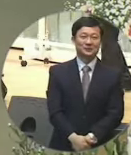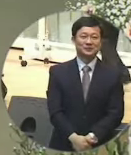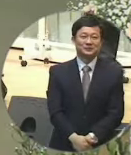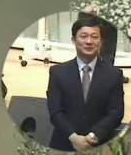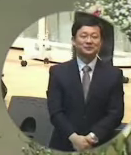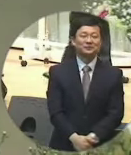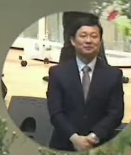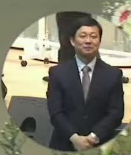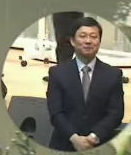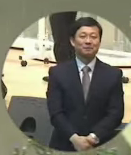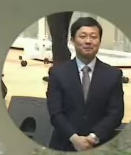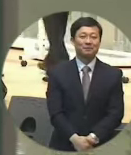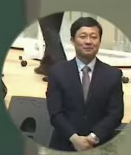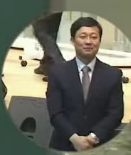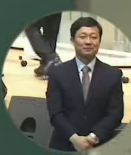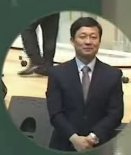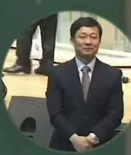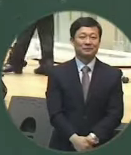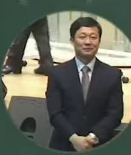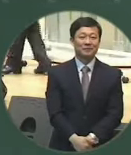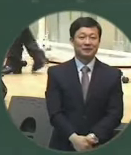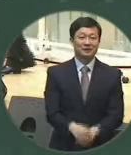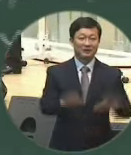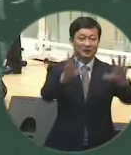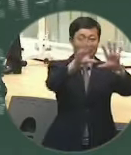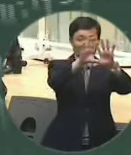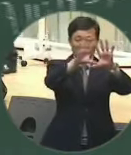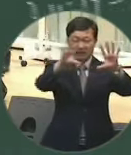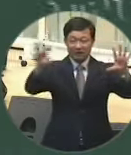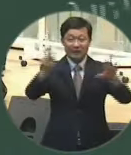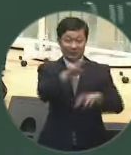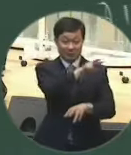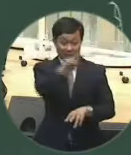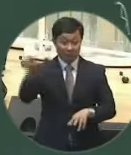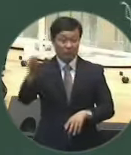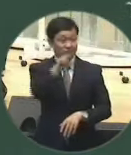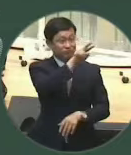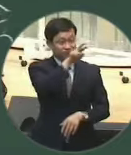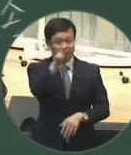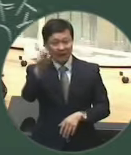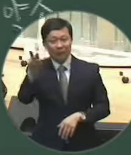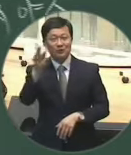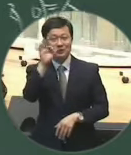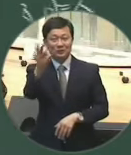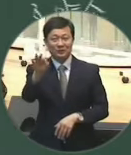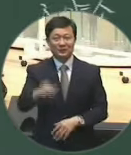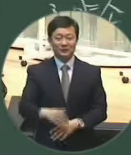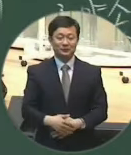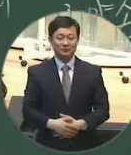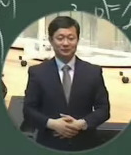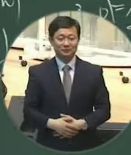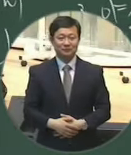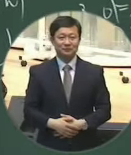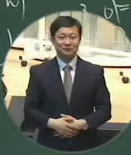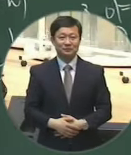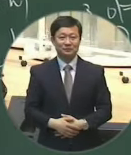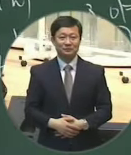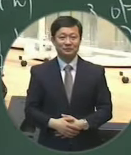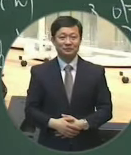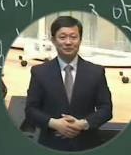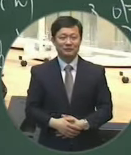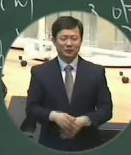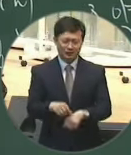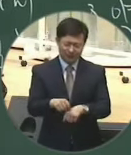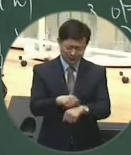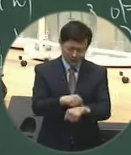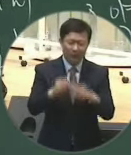it will not be able to overcome you. 자, 이래놓고 보세요. Then look at this. 그런 중에 우리는 하고 말한 날